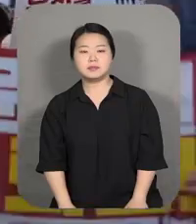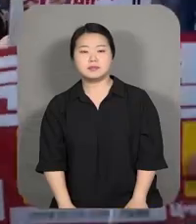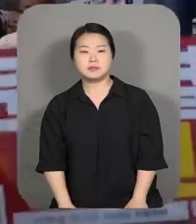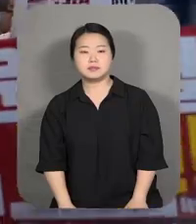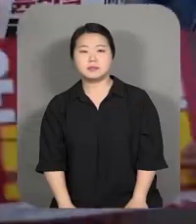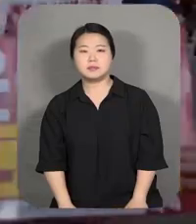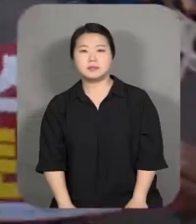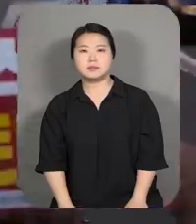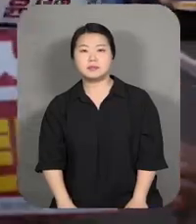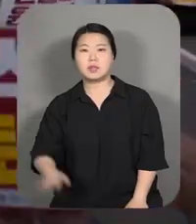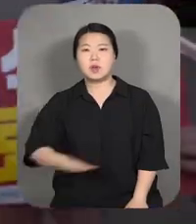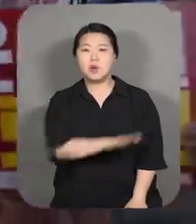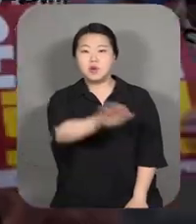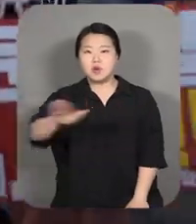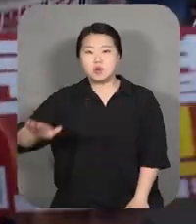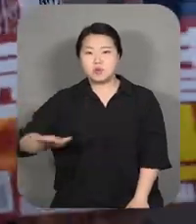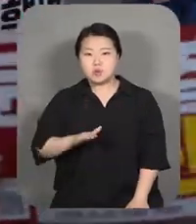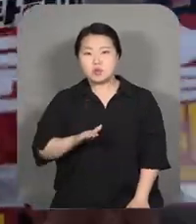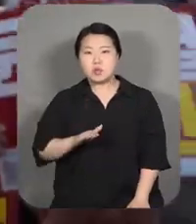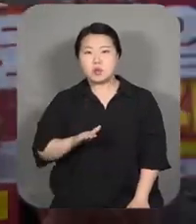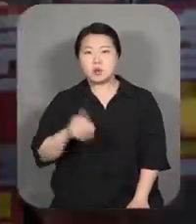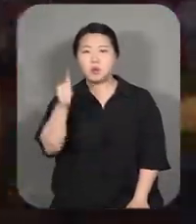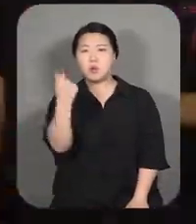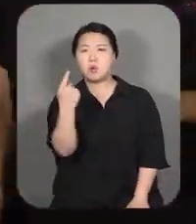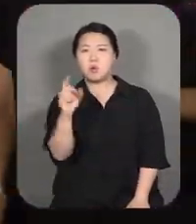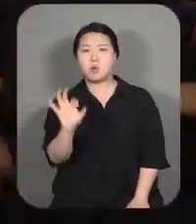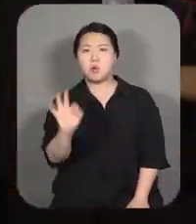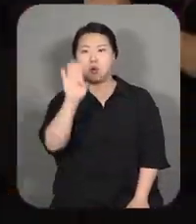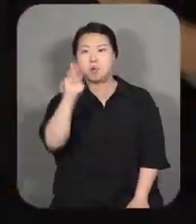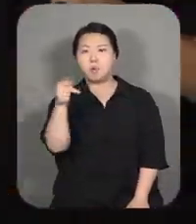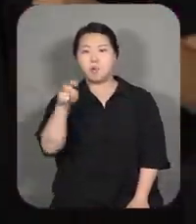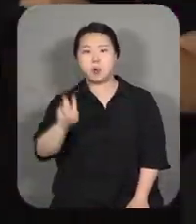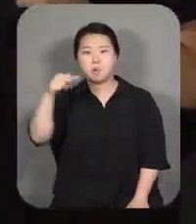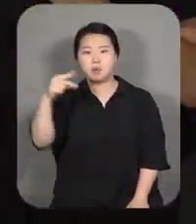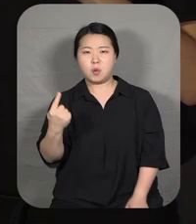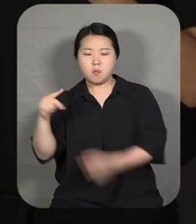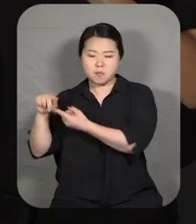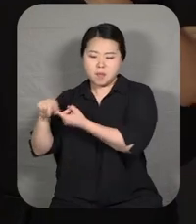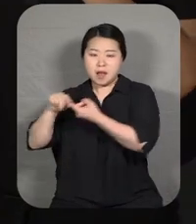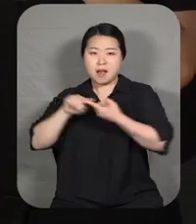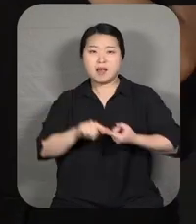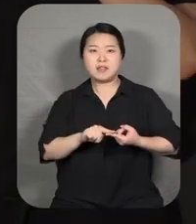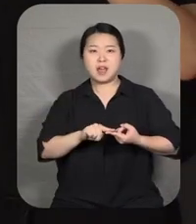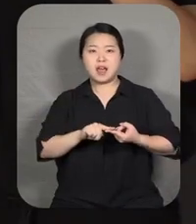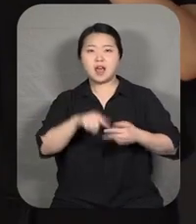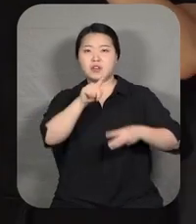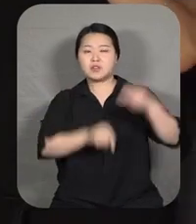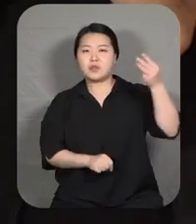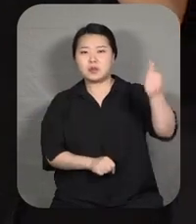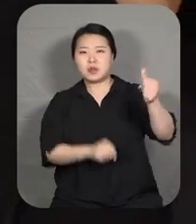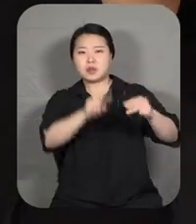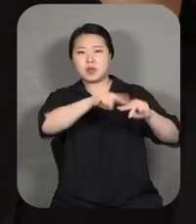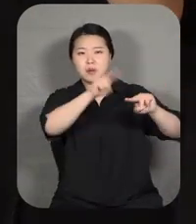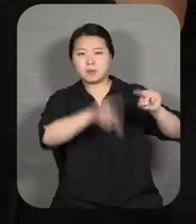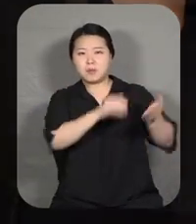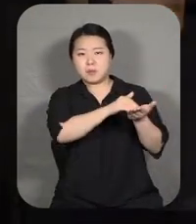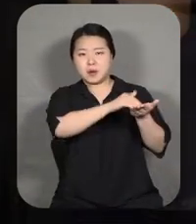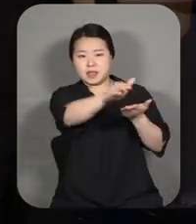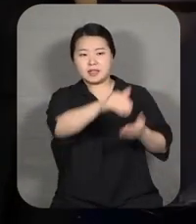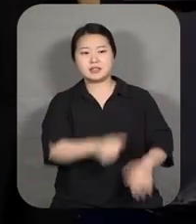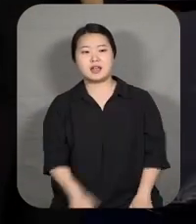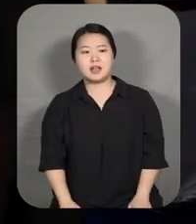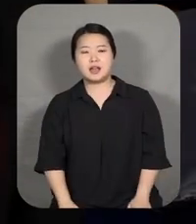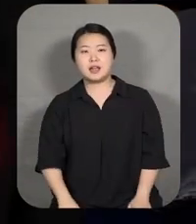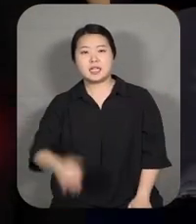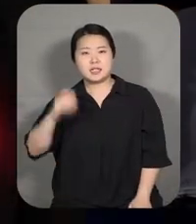우리가 헌법도다. 윤석열을 몰아내자. 몰아내자. 몰아내자. 몰아내자. 더